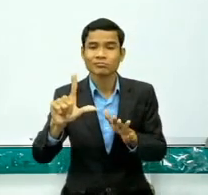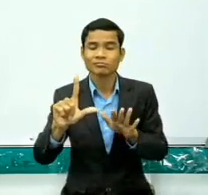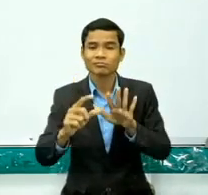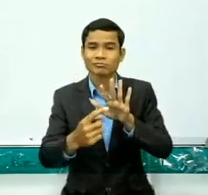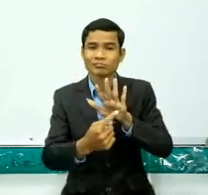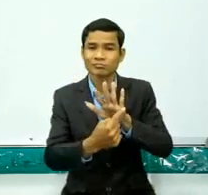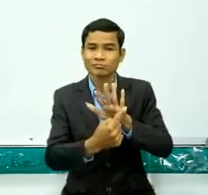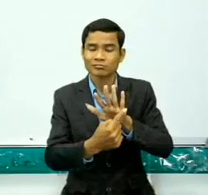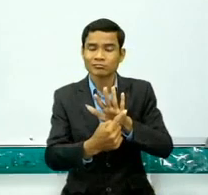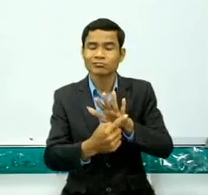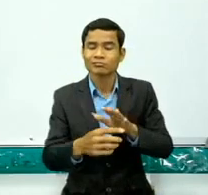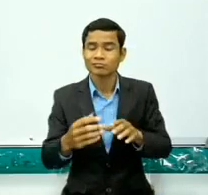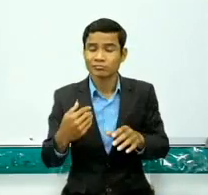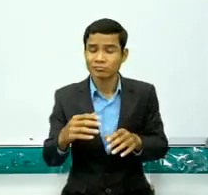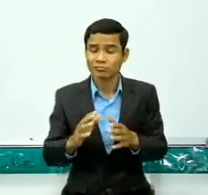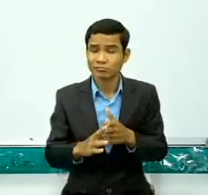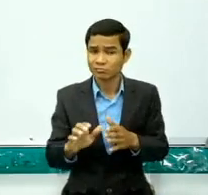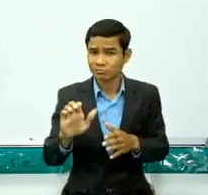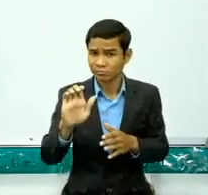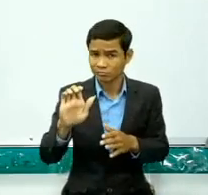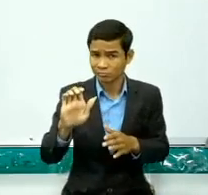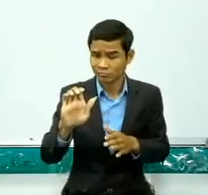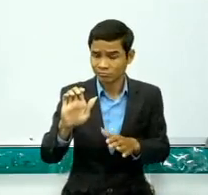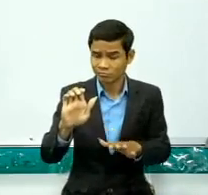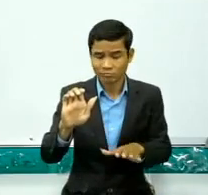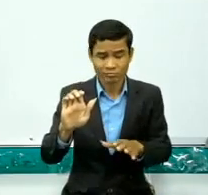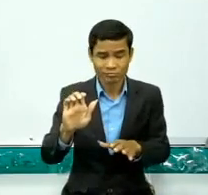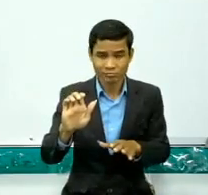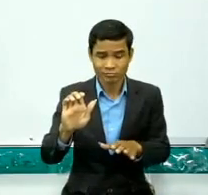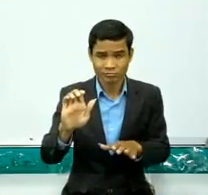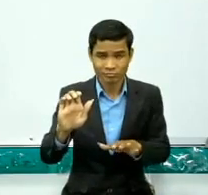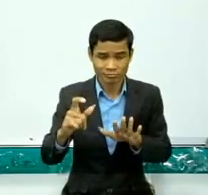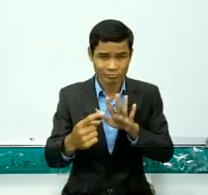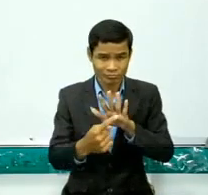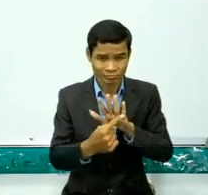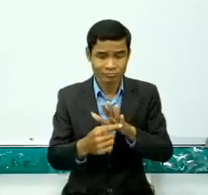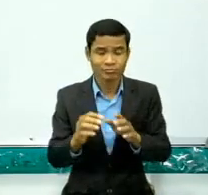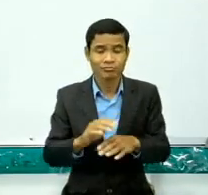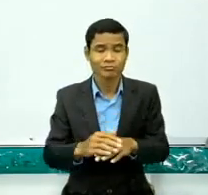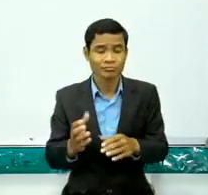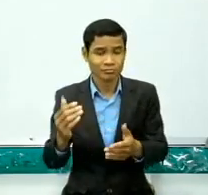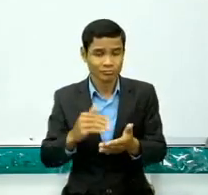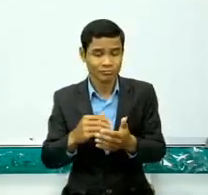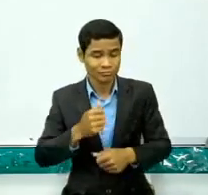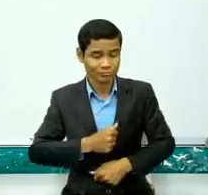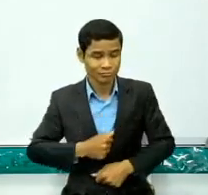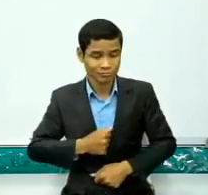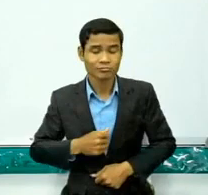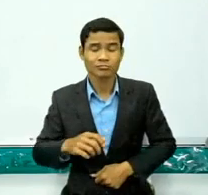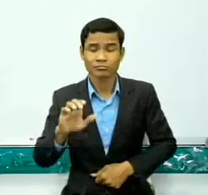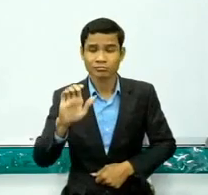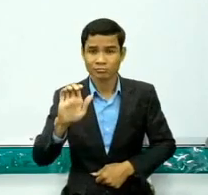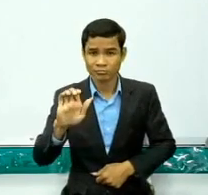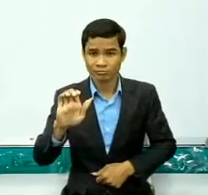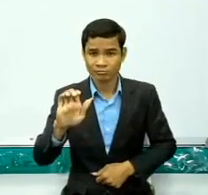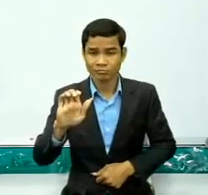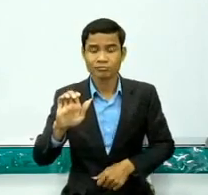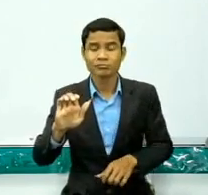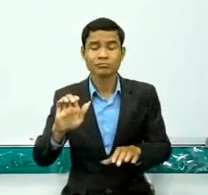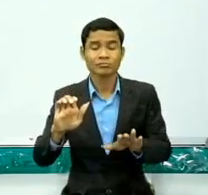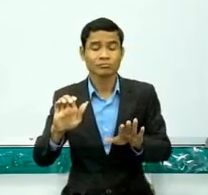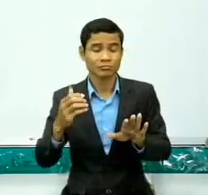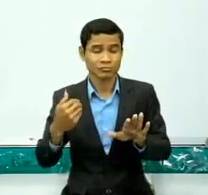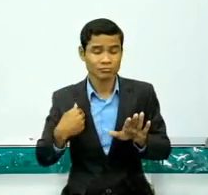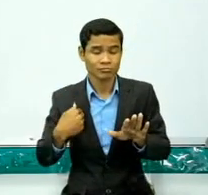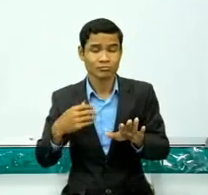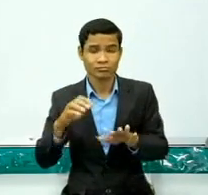រចនិងស្រៈអឺម្ដងទៀតជឿ